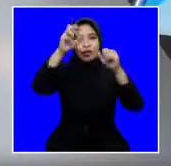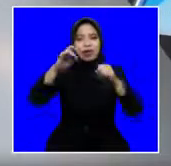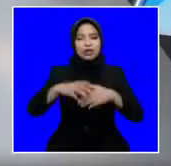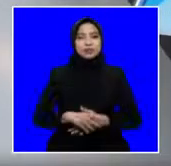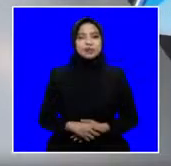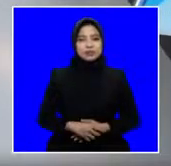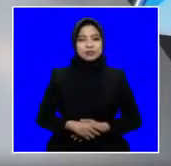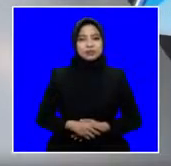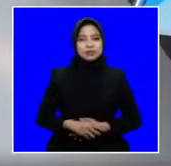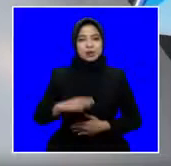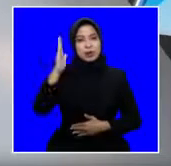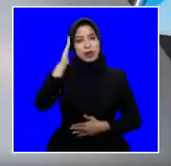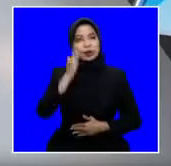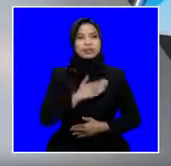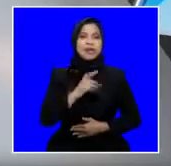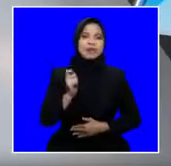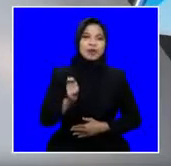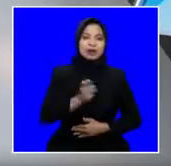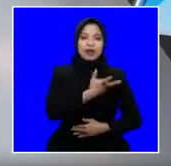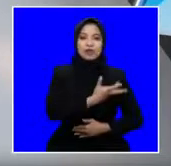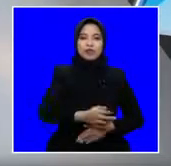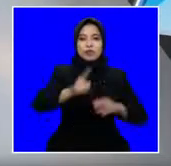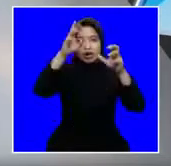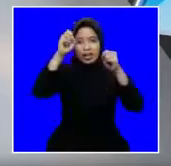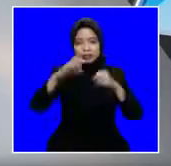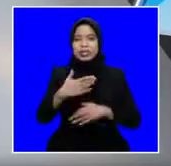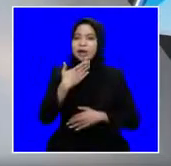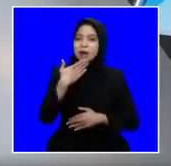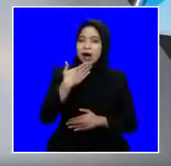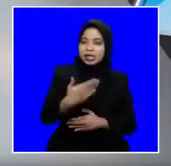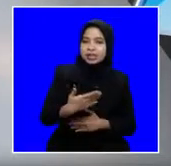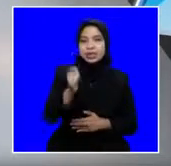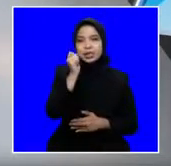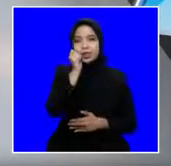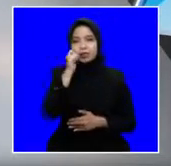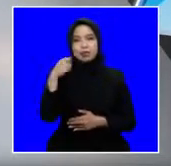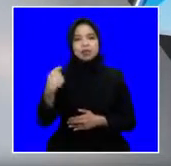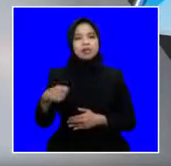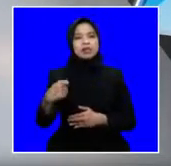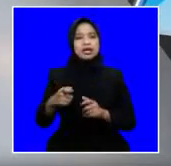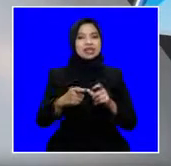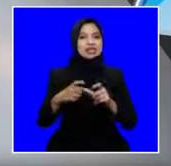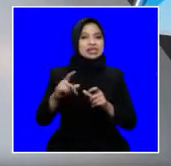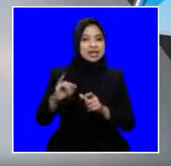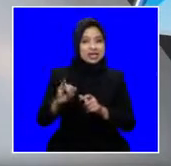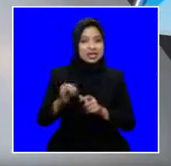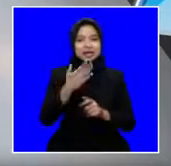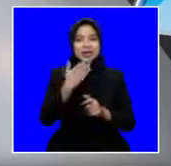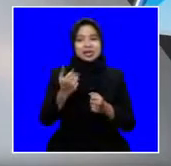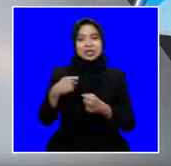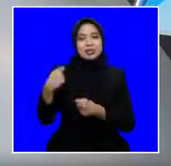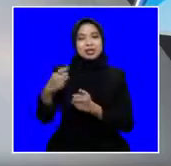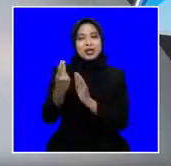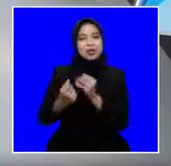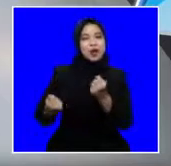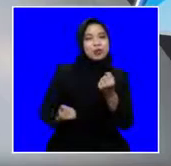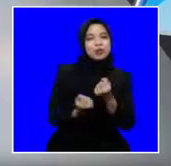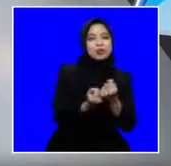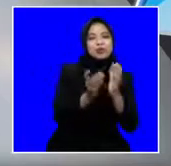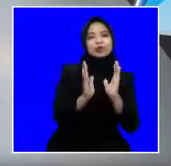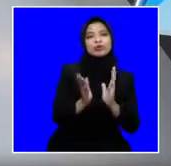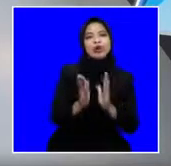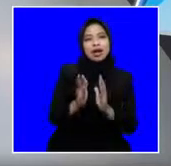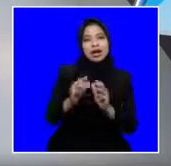wabarakatuh. Waalaikumsalam warahmatullahi wabarakatuh. Terima kasih paparan dan juga dukungannya tentunya Kementerian Keuangan di